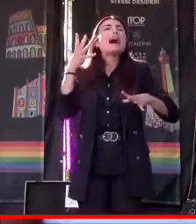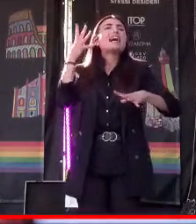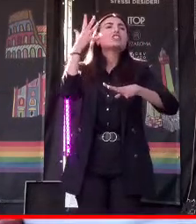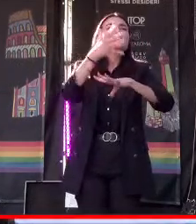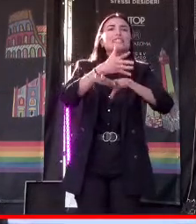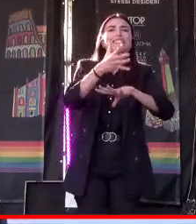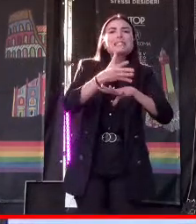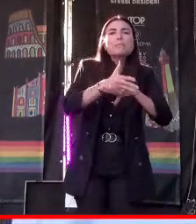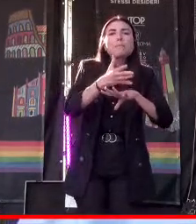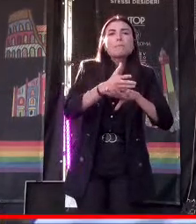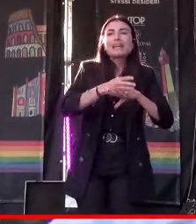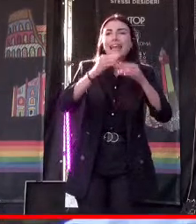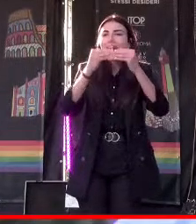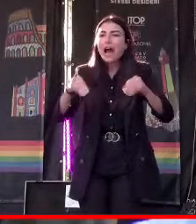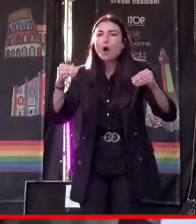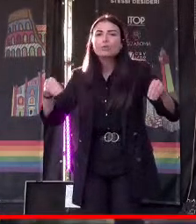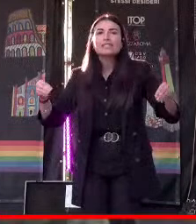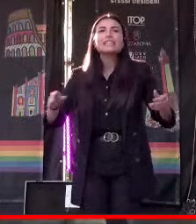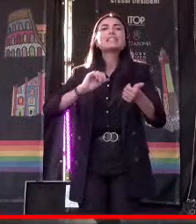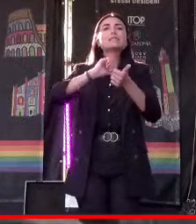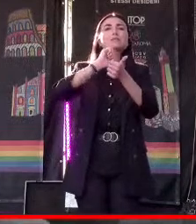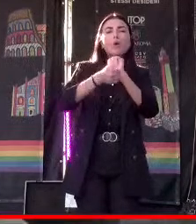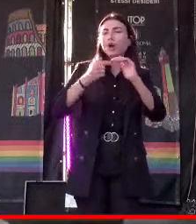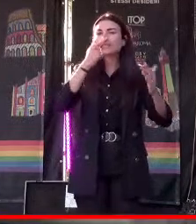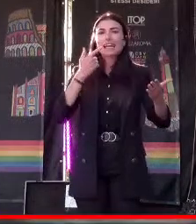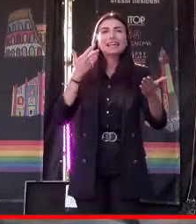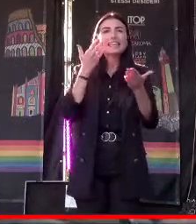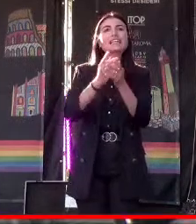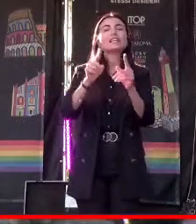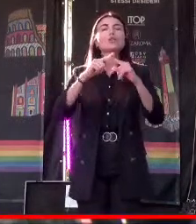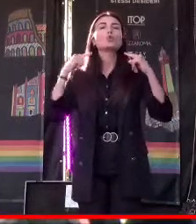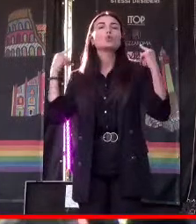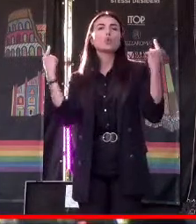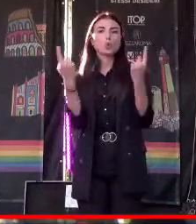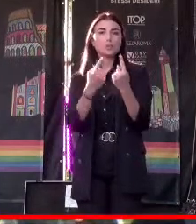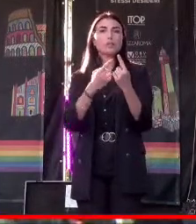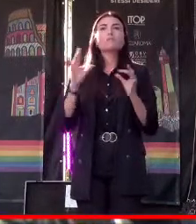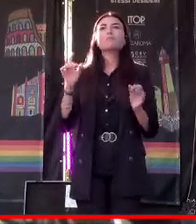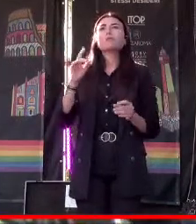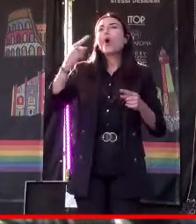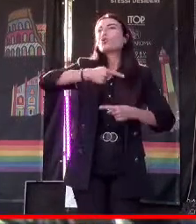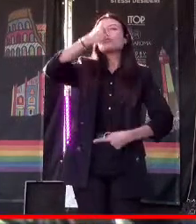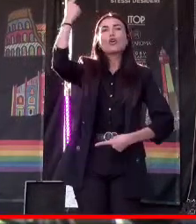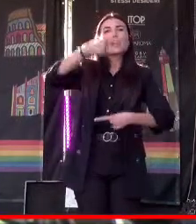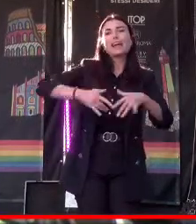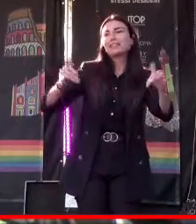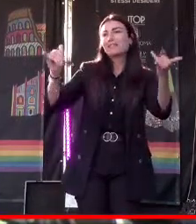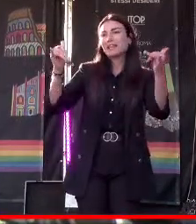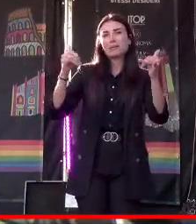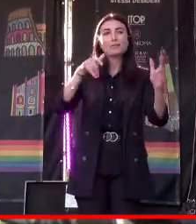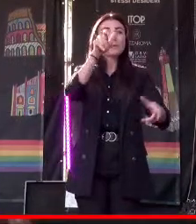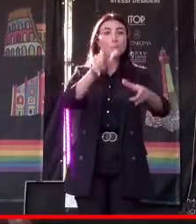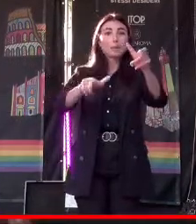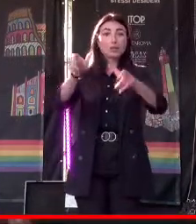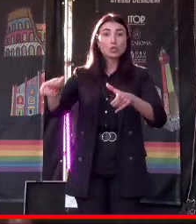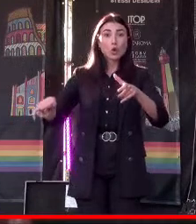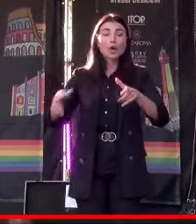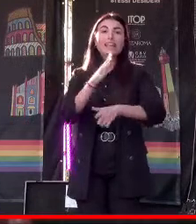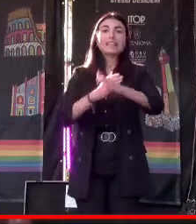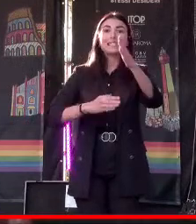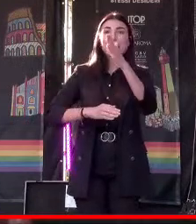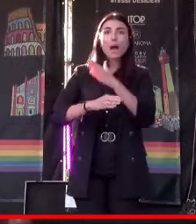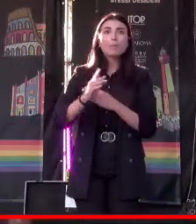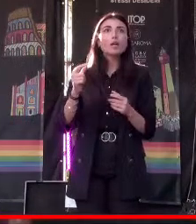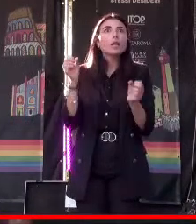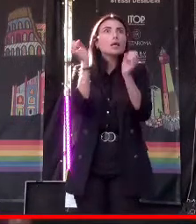tutti vuol dire far passare una giornata di divertimento a persone che non avrebbero, e a maggior ragione a bambini, che non avrebbero mai